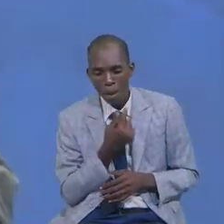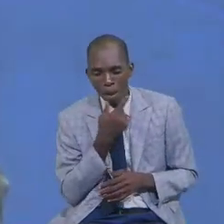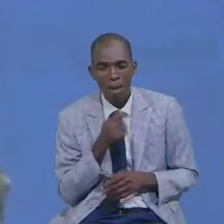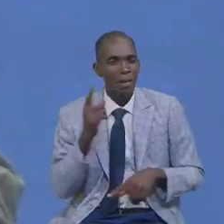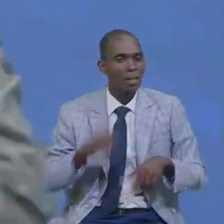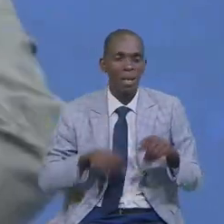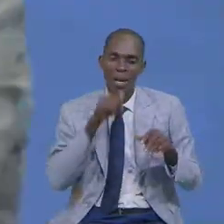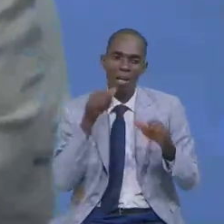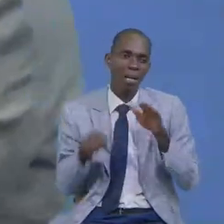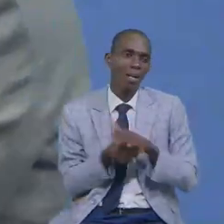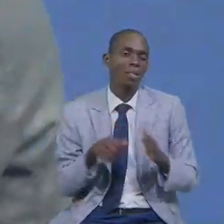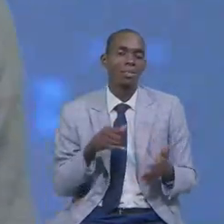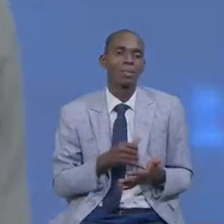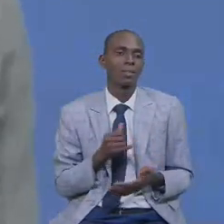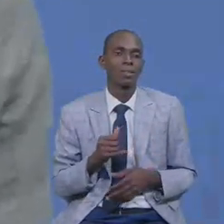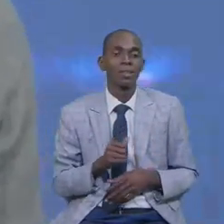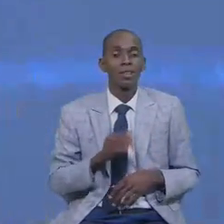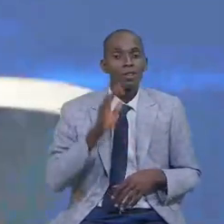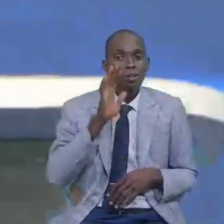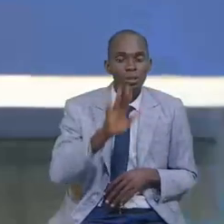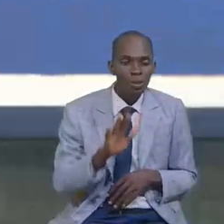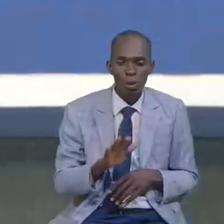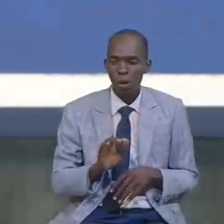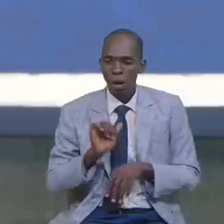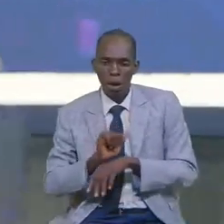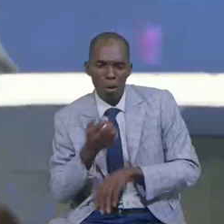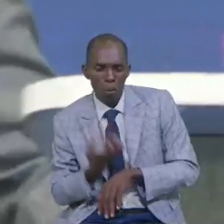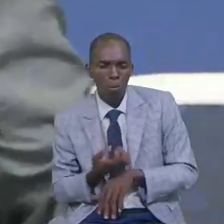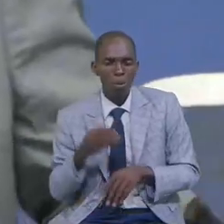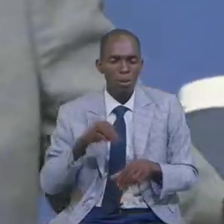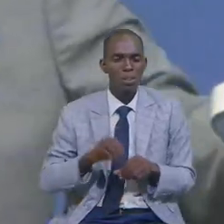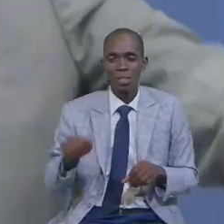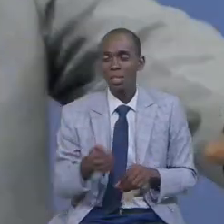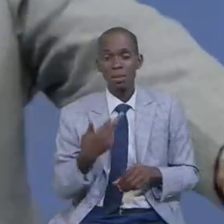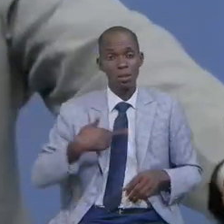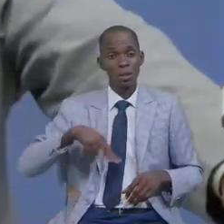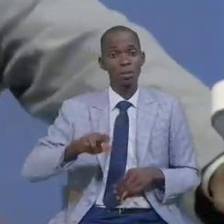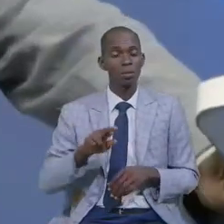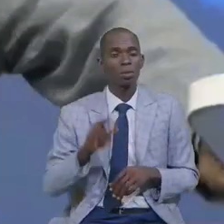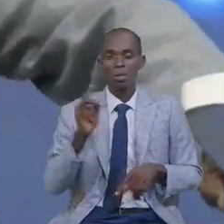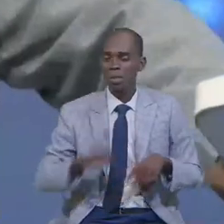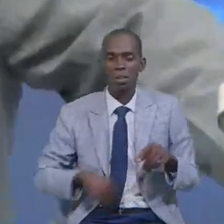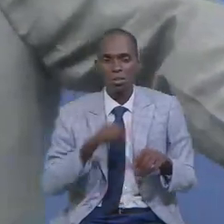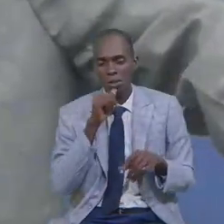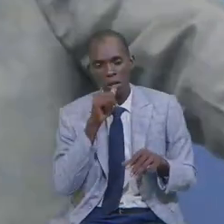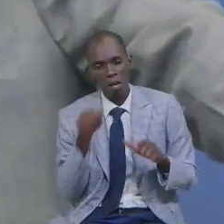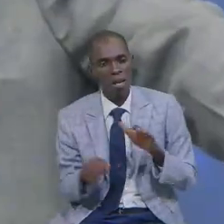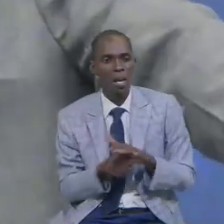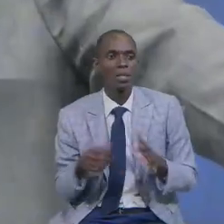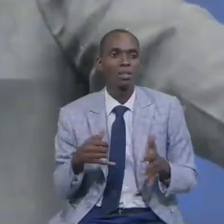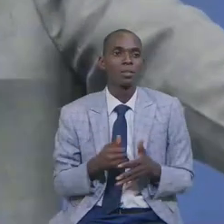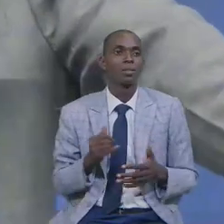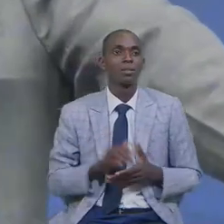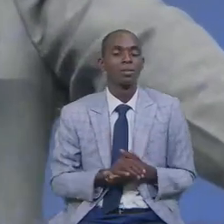cela. Ta dévotion dans n'importe quelle religion ne peut pas cacher cela. Tes